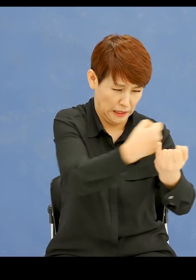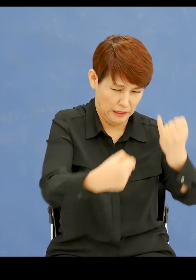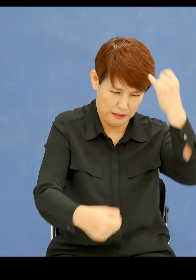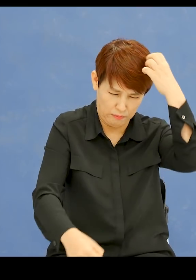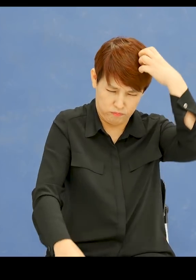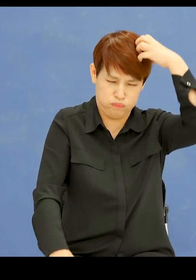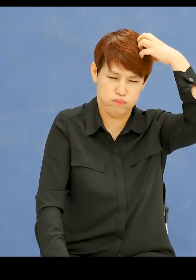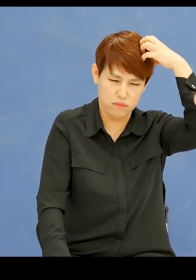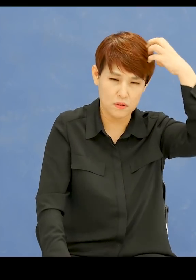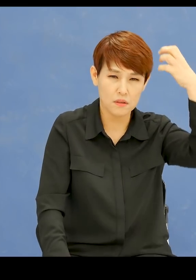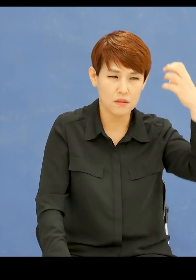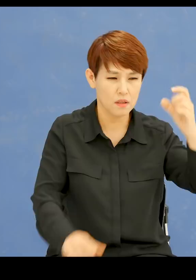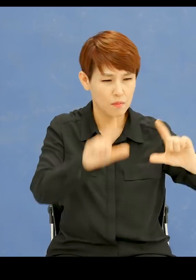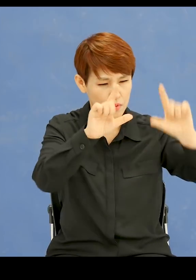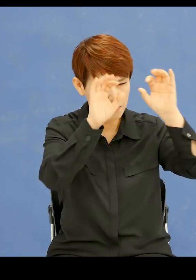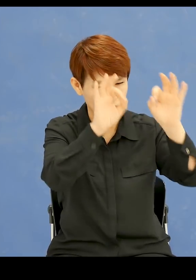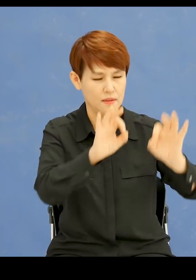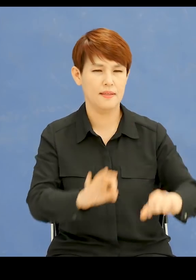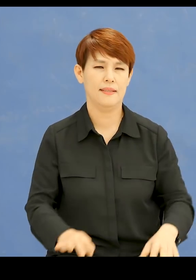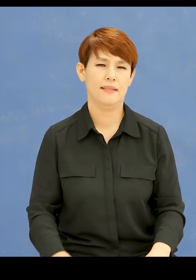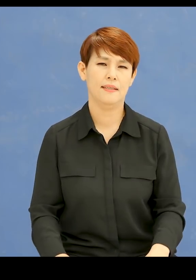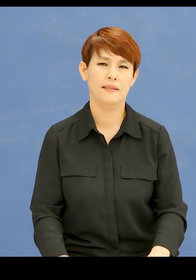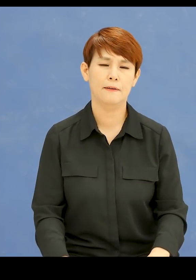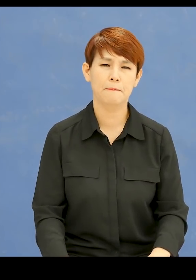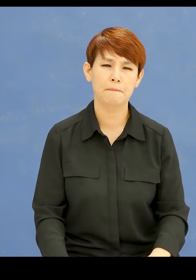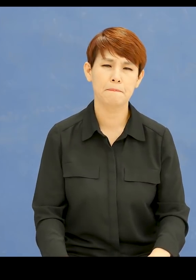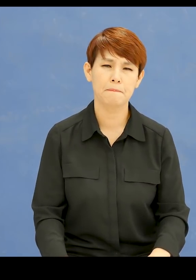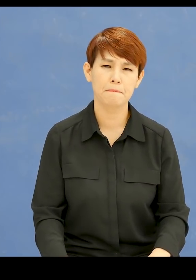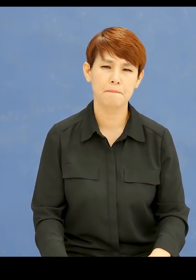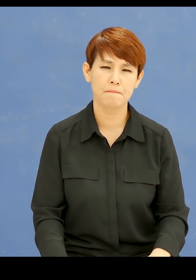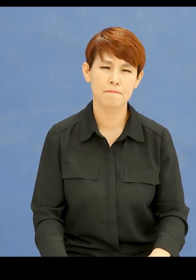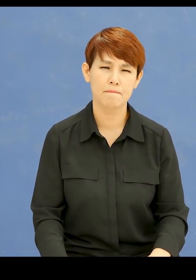터져서 막 있는 그런 모습을 이렇게 봤을 때는